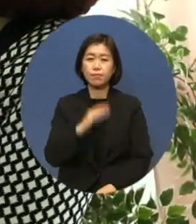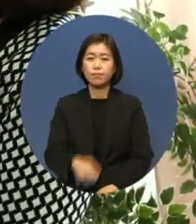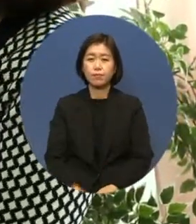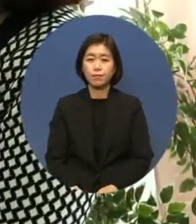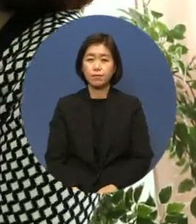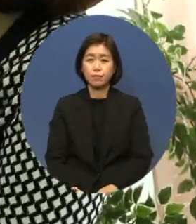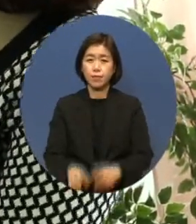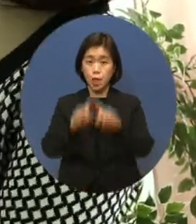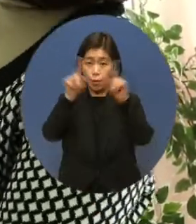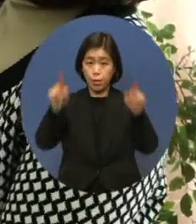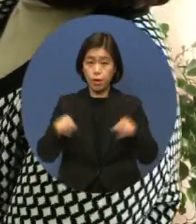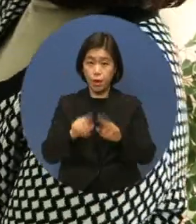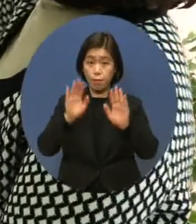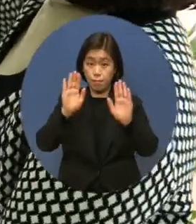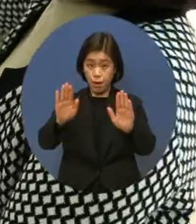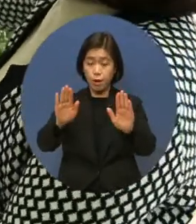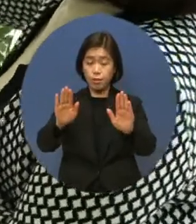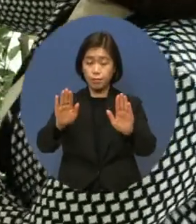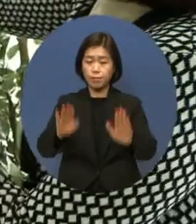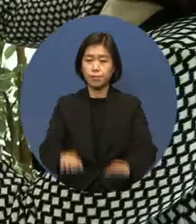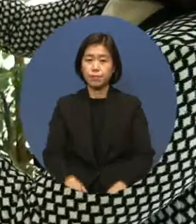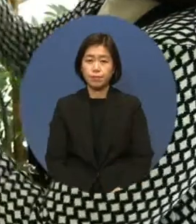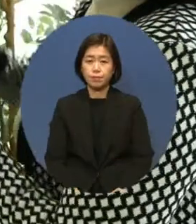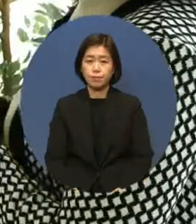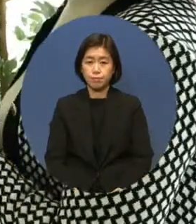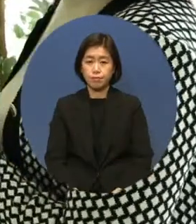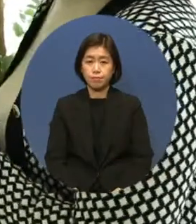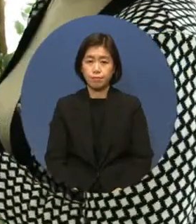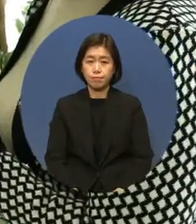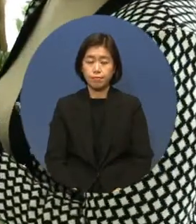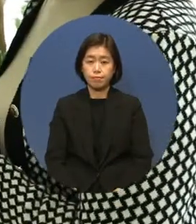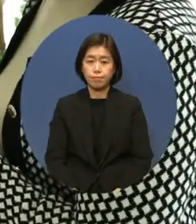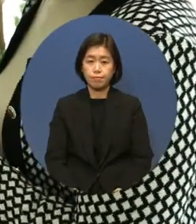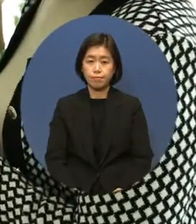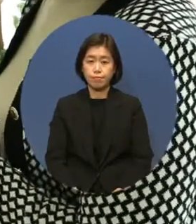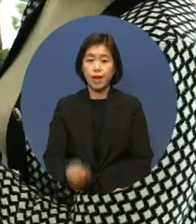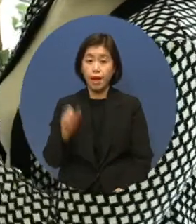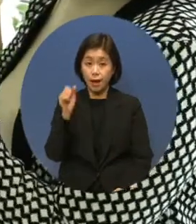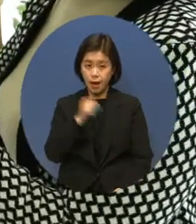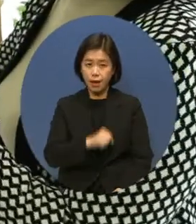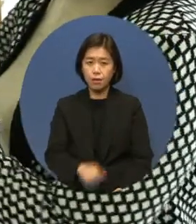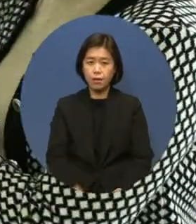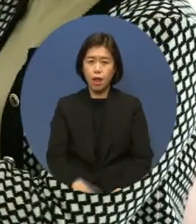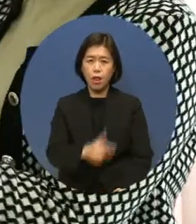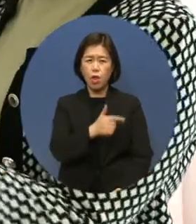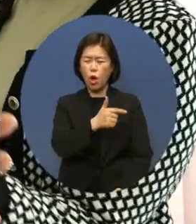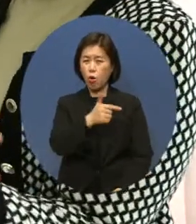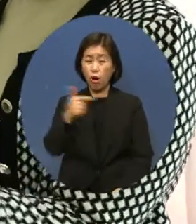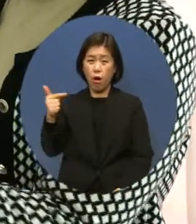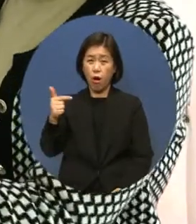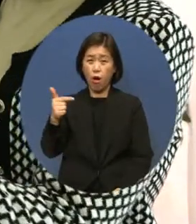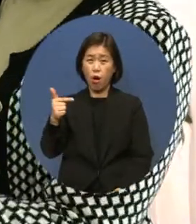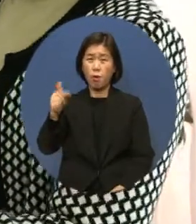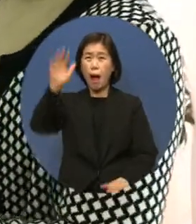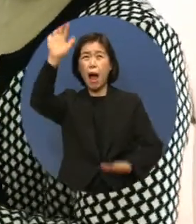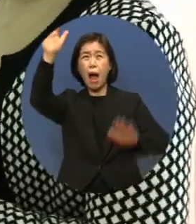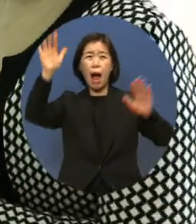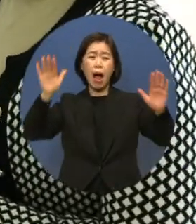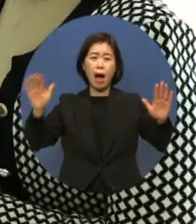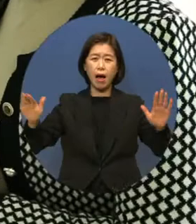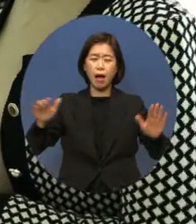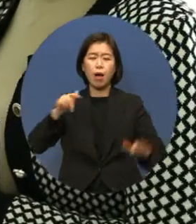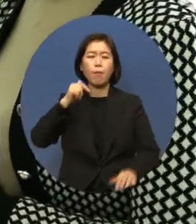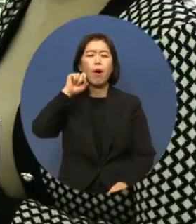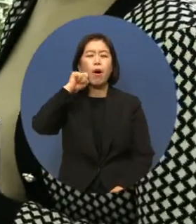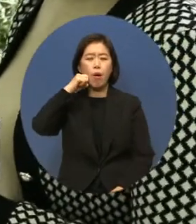벽에 붙이는 사이즈 실 사이즈를 저희가 해봤죠. 제작해서 너무 커도 아이들이 만지기 동선이 내리기 조금